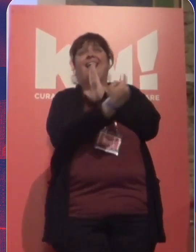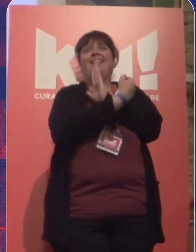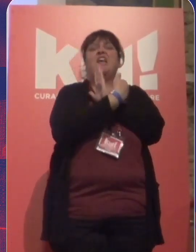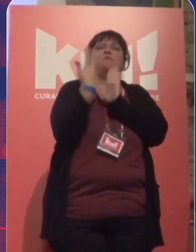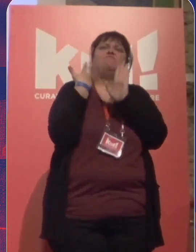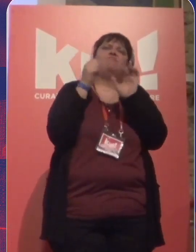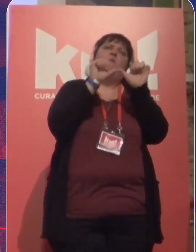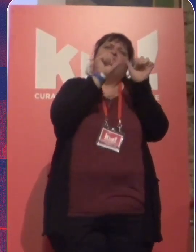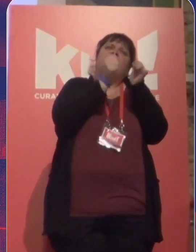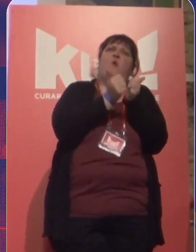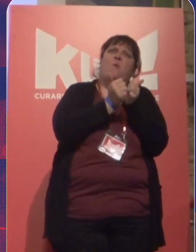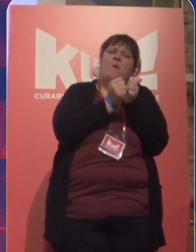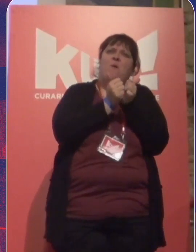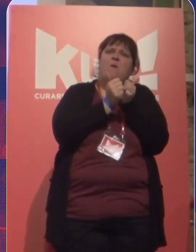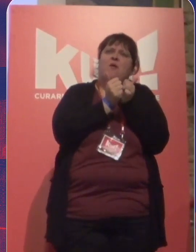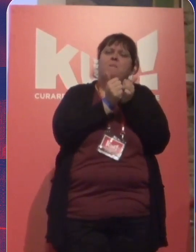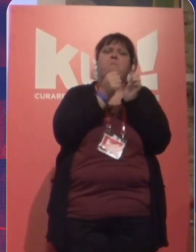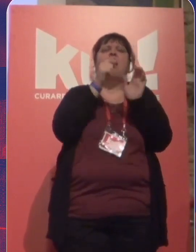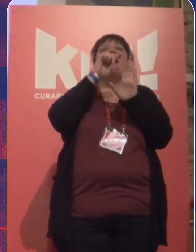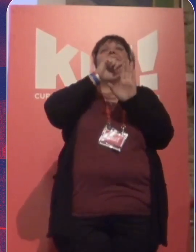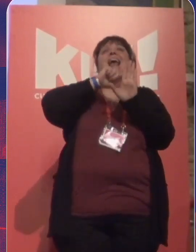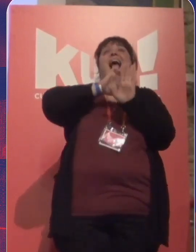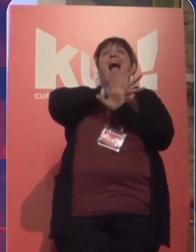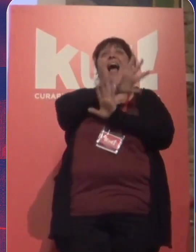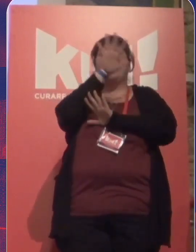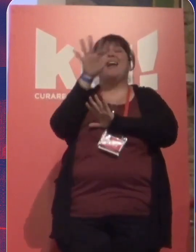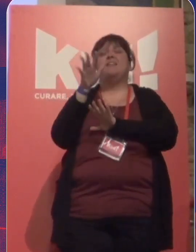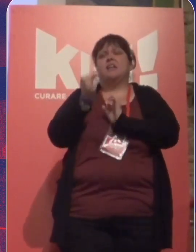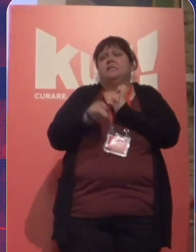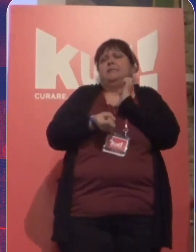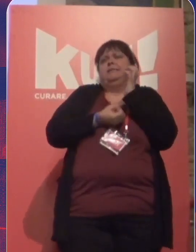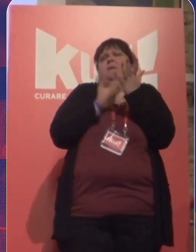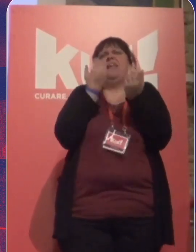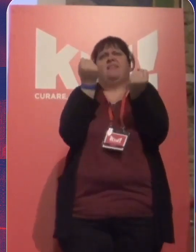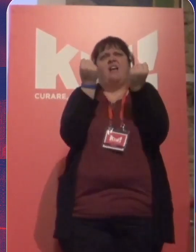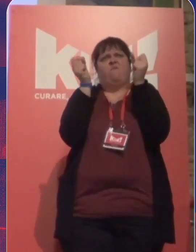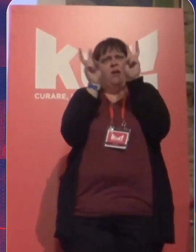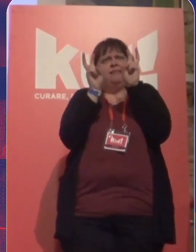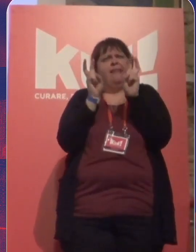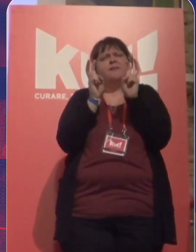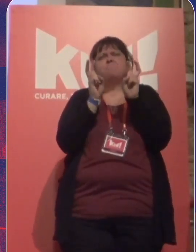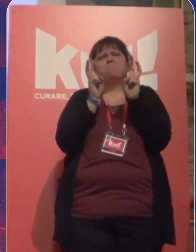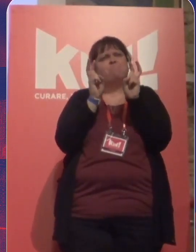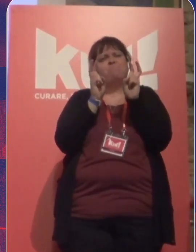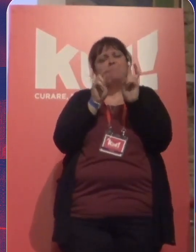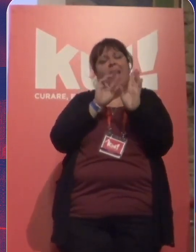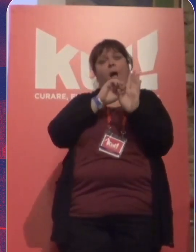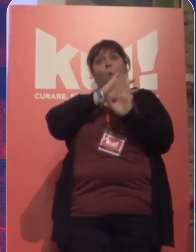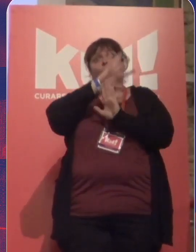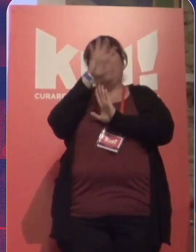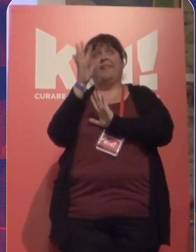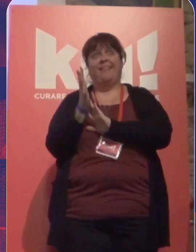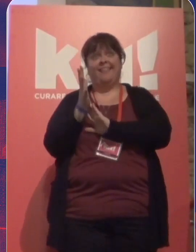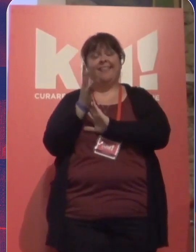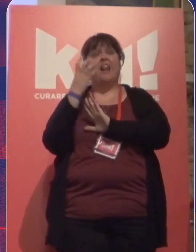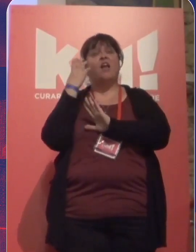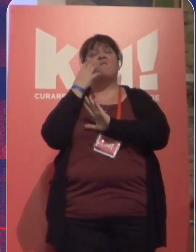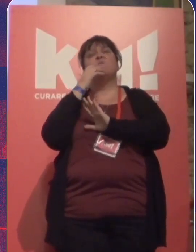forza della spinta ma è quella che freud in una immagine molto efficace definisce